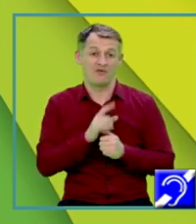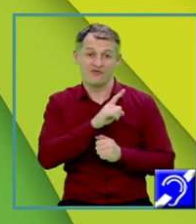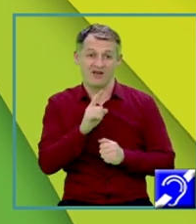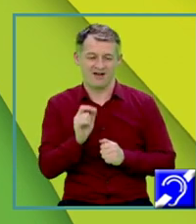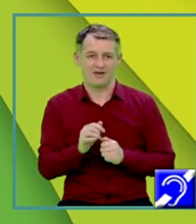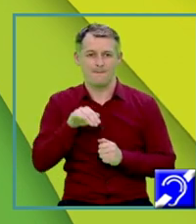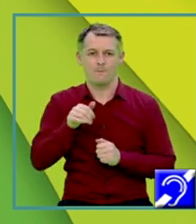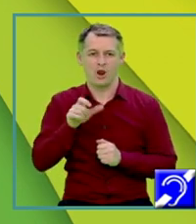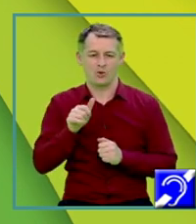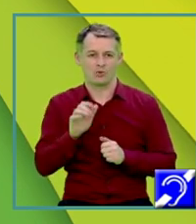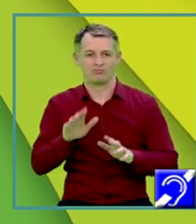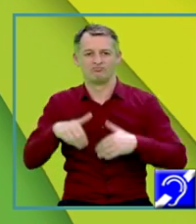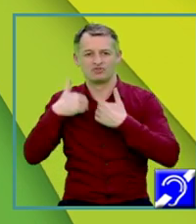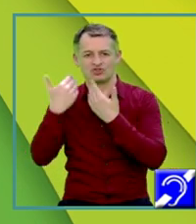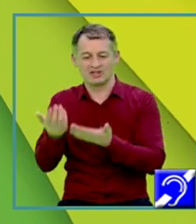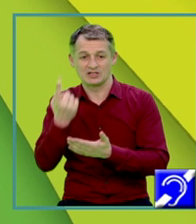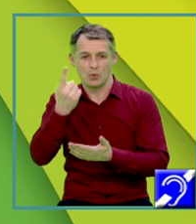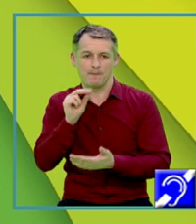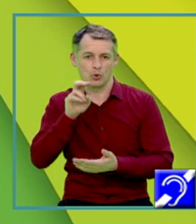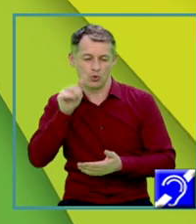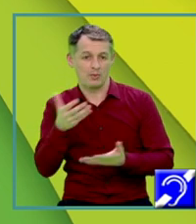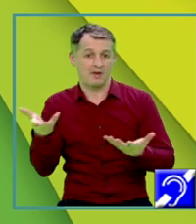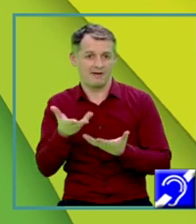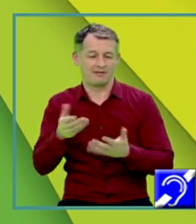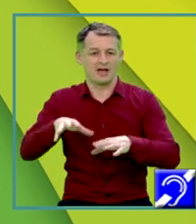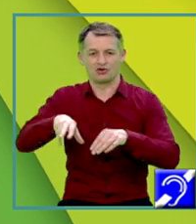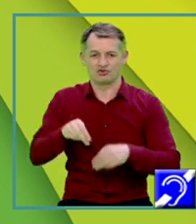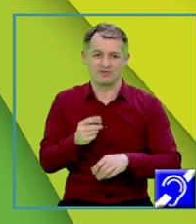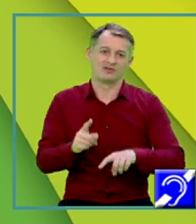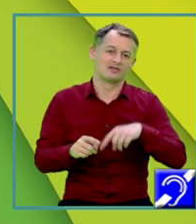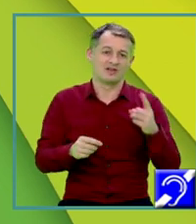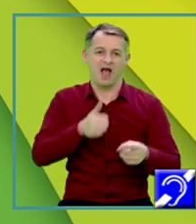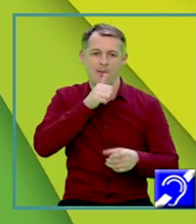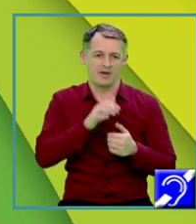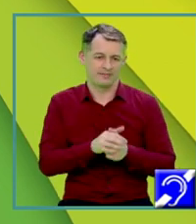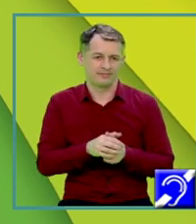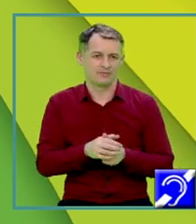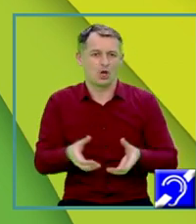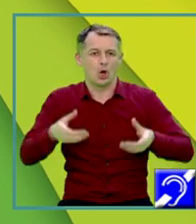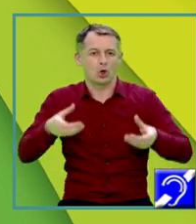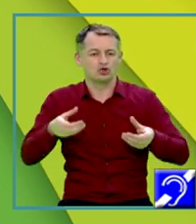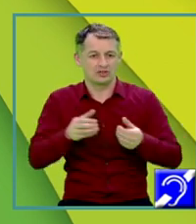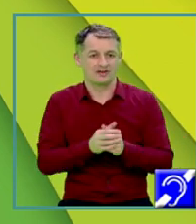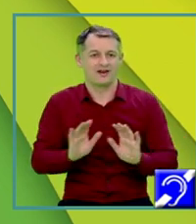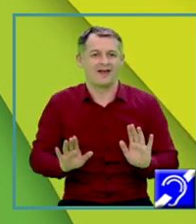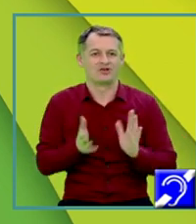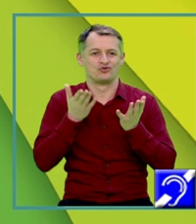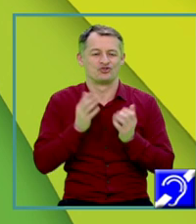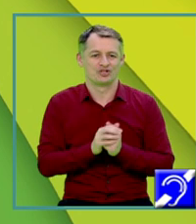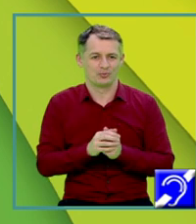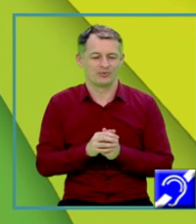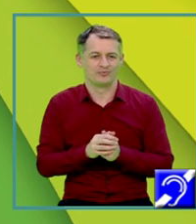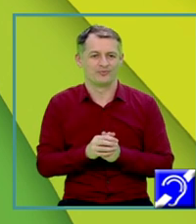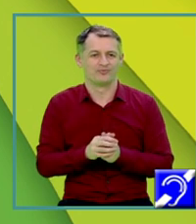de acid cedează câte un proton pe care îl acceptă apa. Concentrația inițială